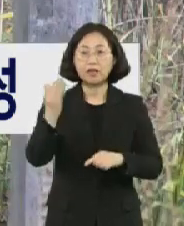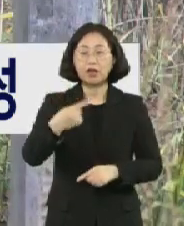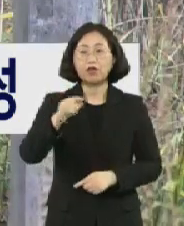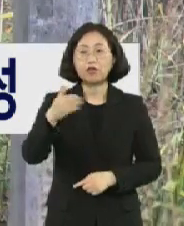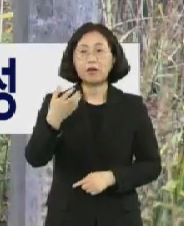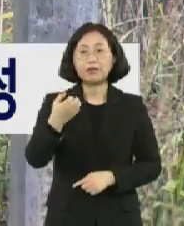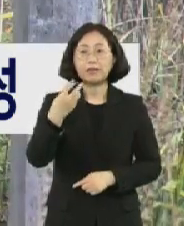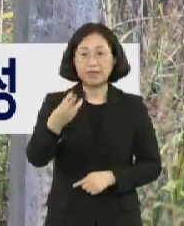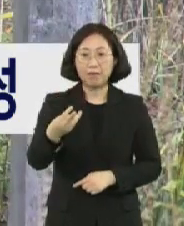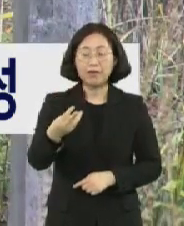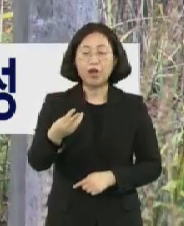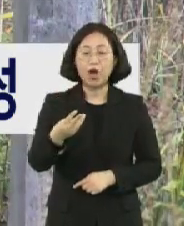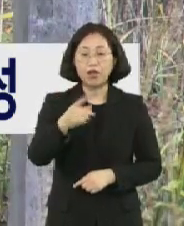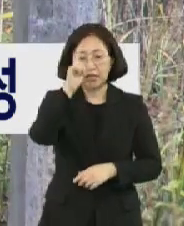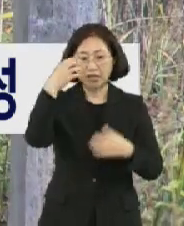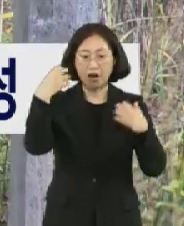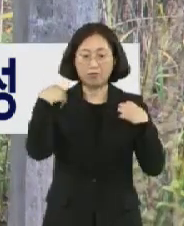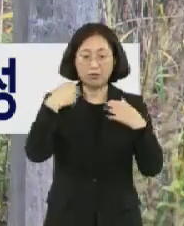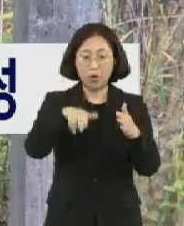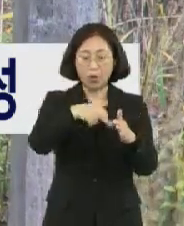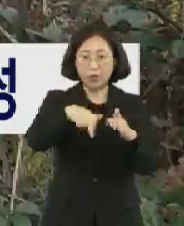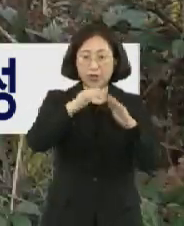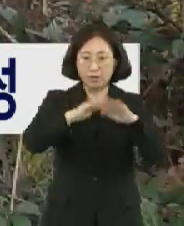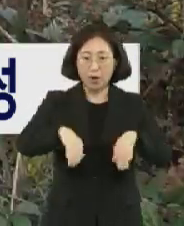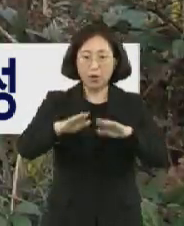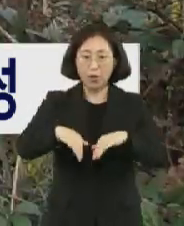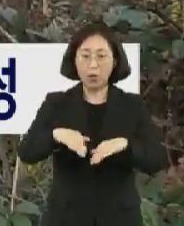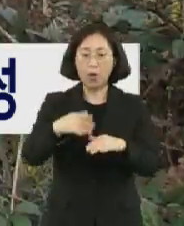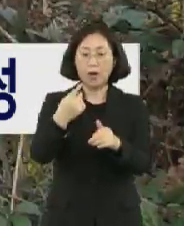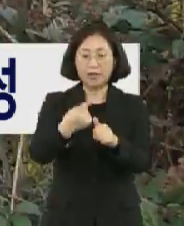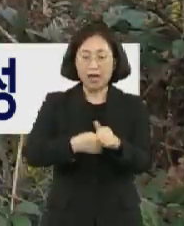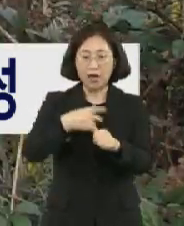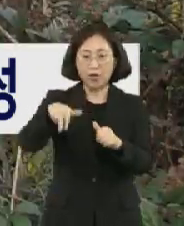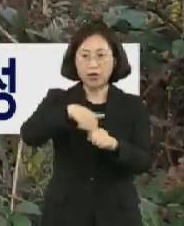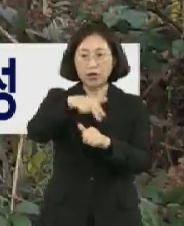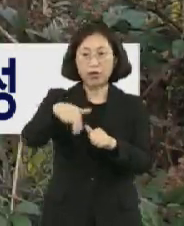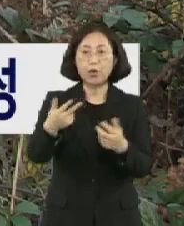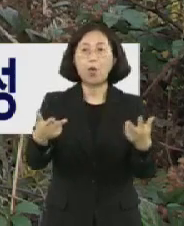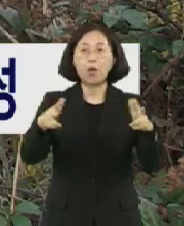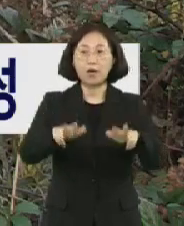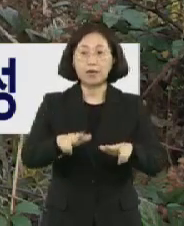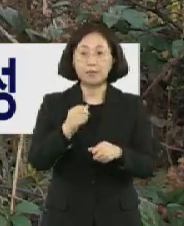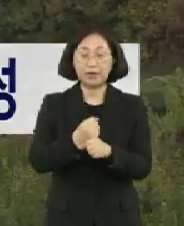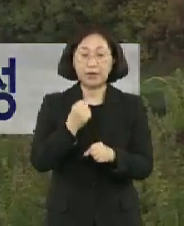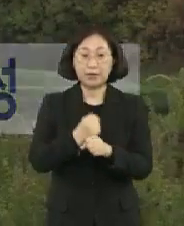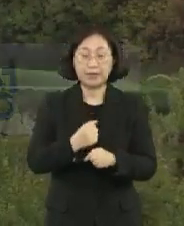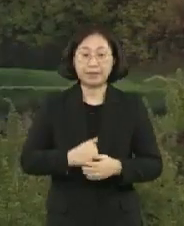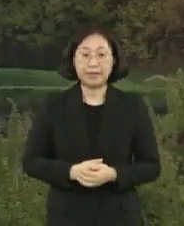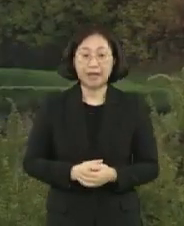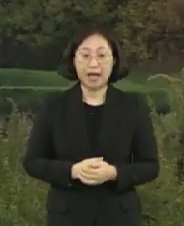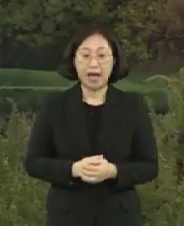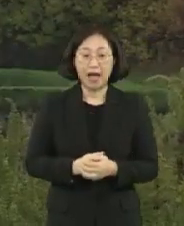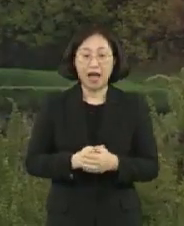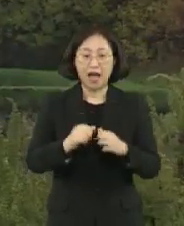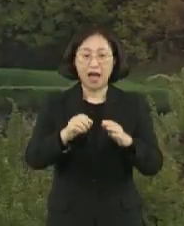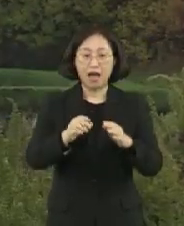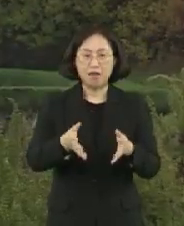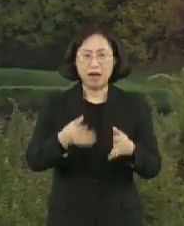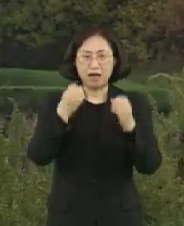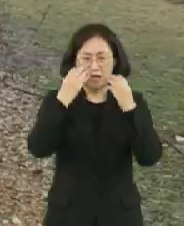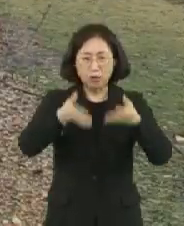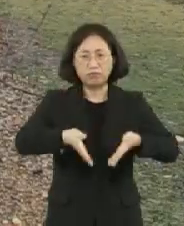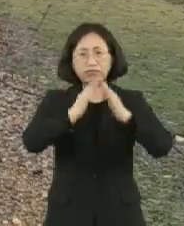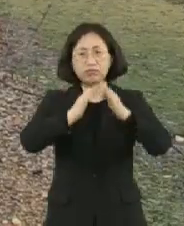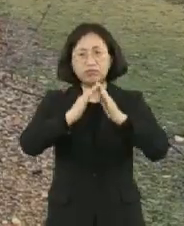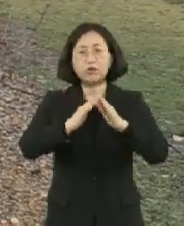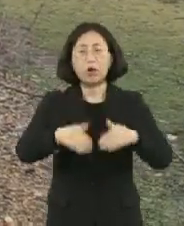본래 기능이 사라지자 정부는 콘크리트를 허물고 자연공원으로 조성했습니다. 당시 택지로의 개발 요구가